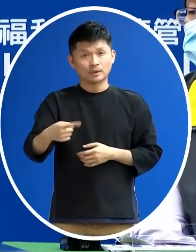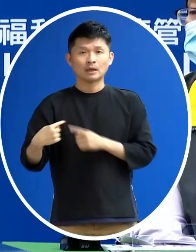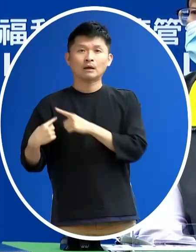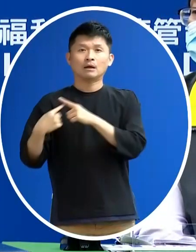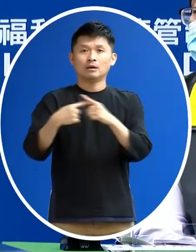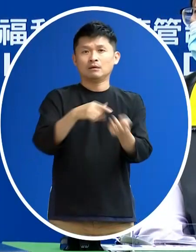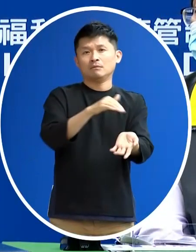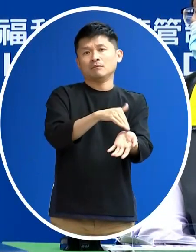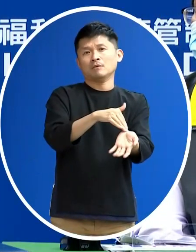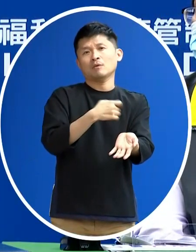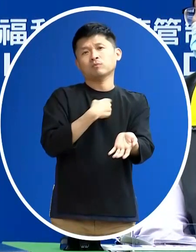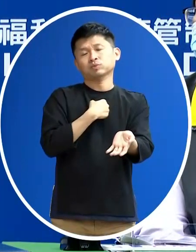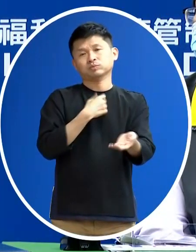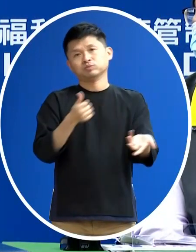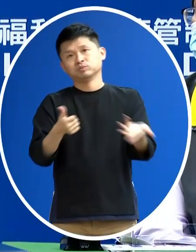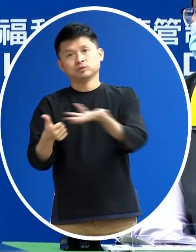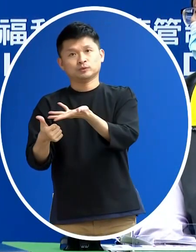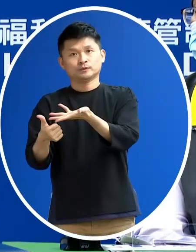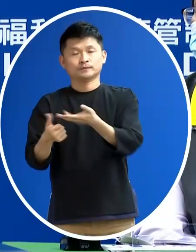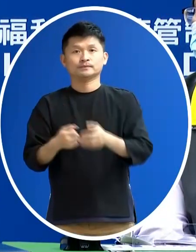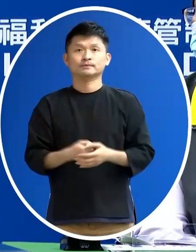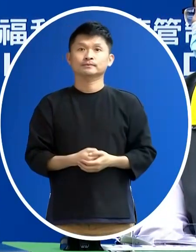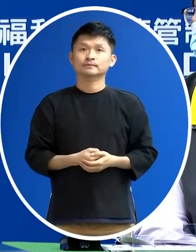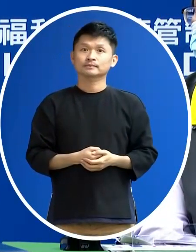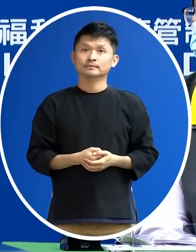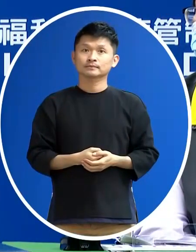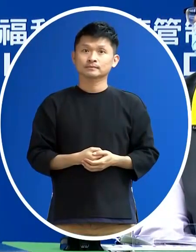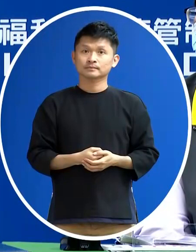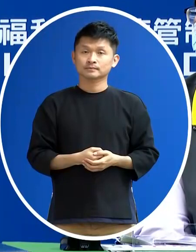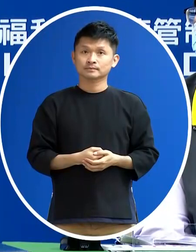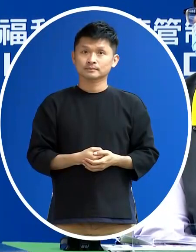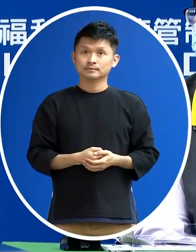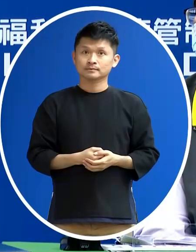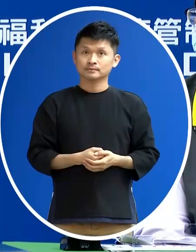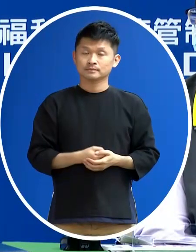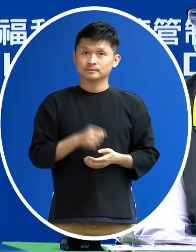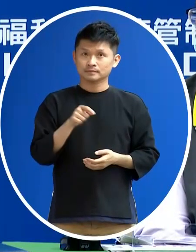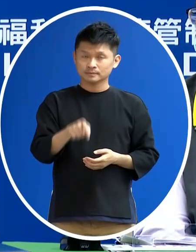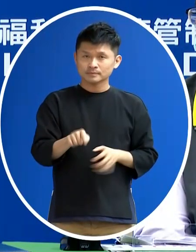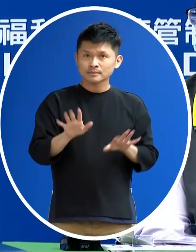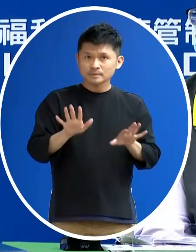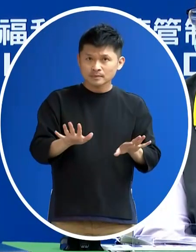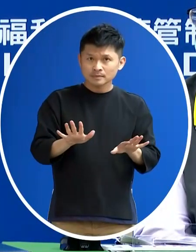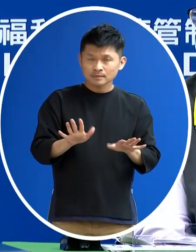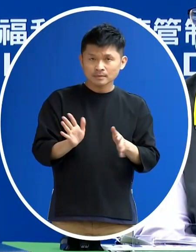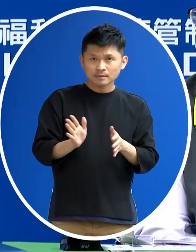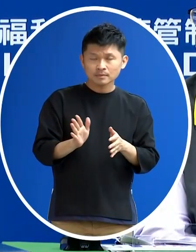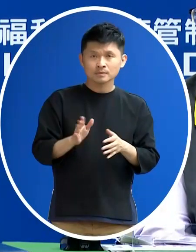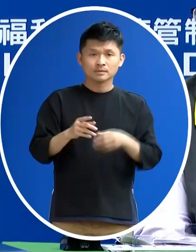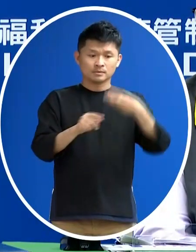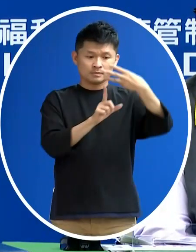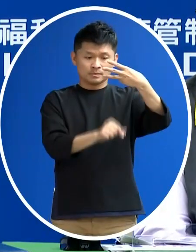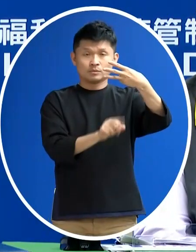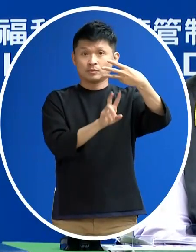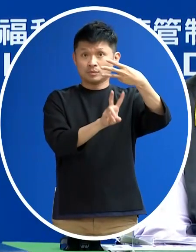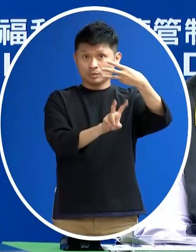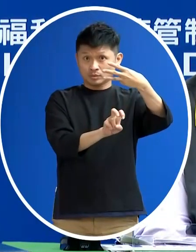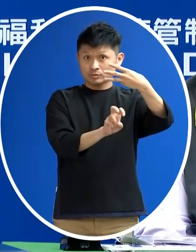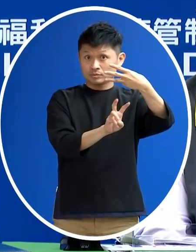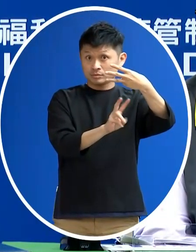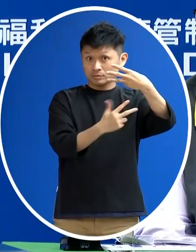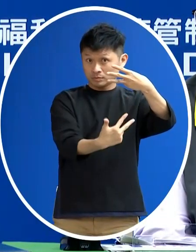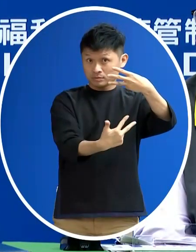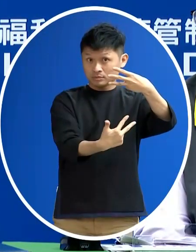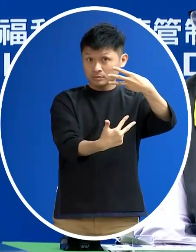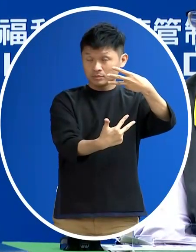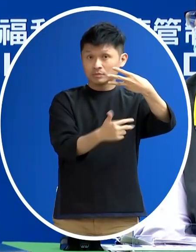医的人，那个是事情是在现在能够了解到是在3月27号，哦，好